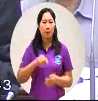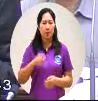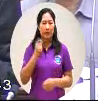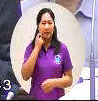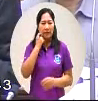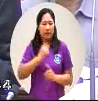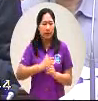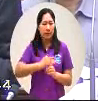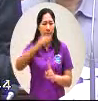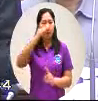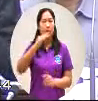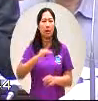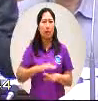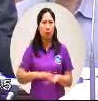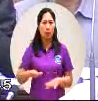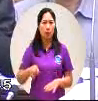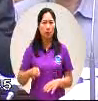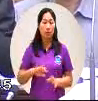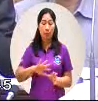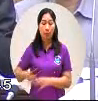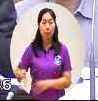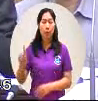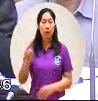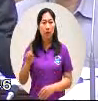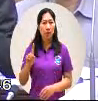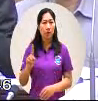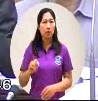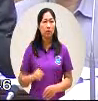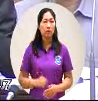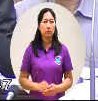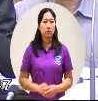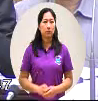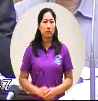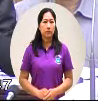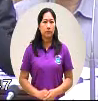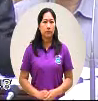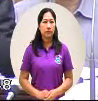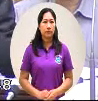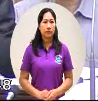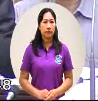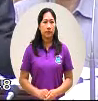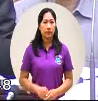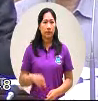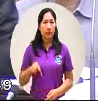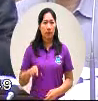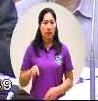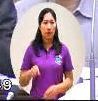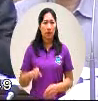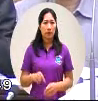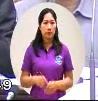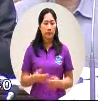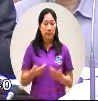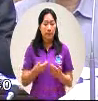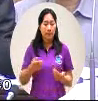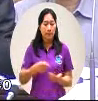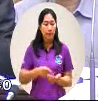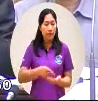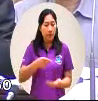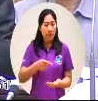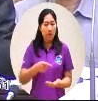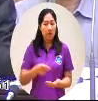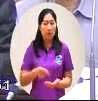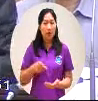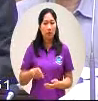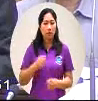就高一点。除非就是说有一些比如说我们是有批制作业比如说有一些地级图重